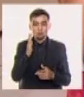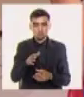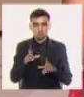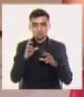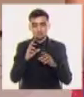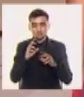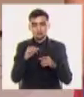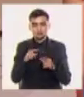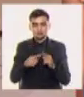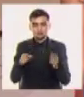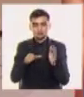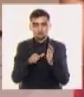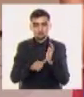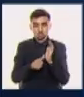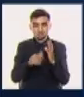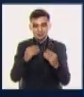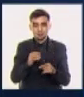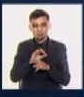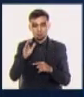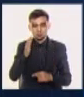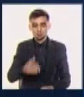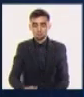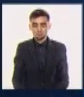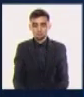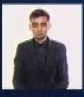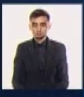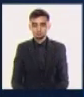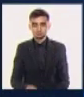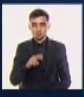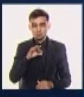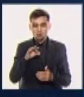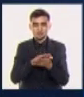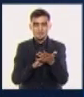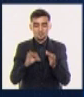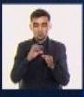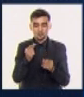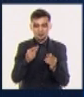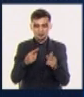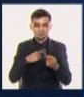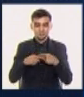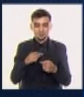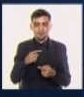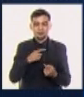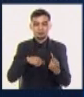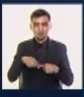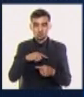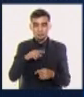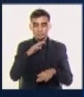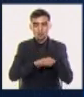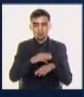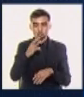начислены в течение 60 дней. По заявлению нашему о просьбе вернуть денежные средства на наш банковский